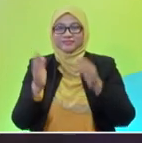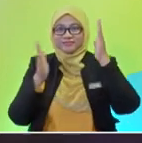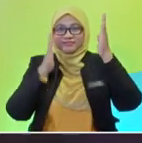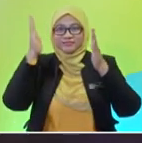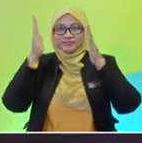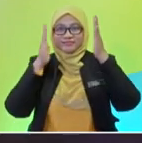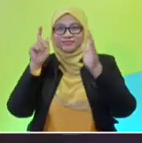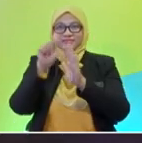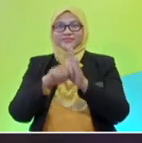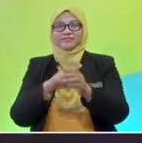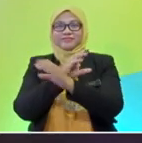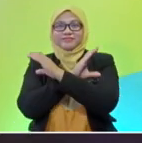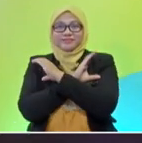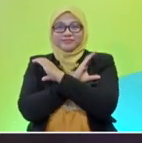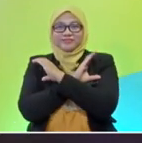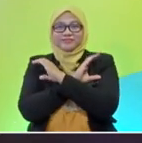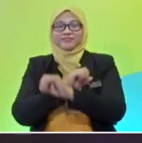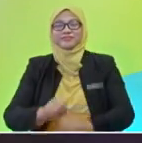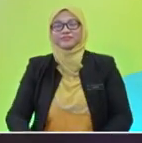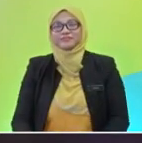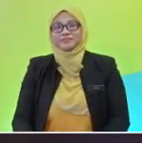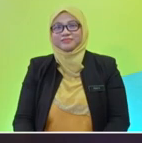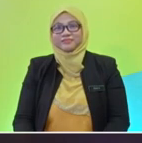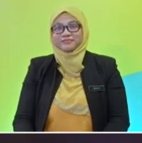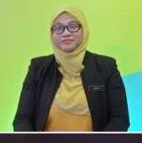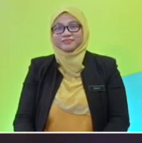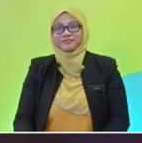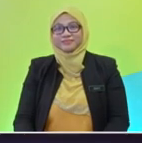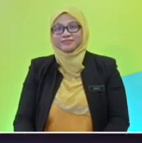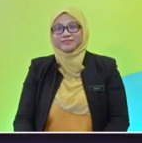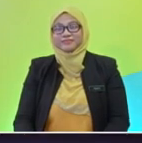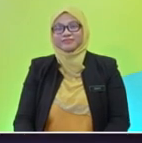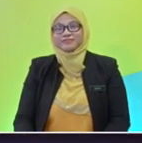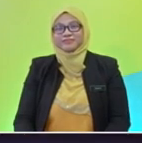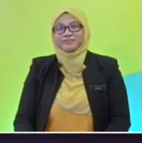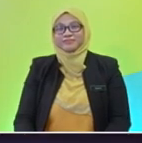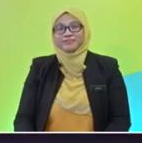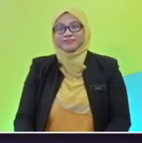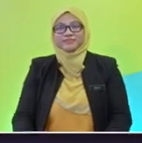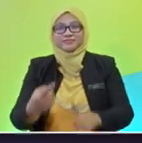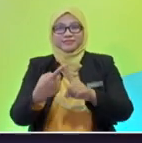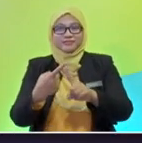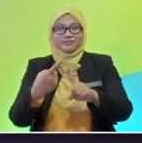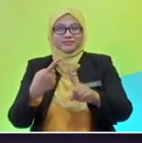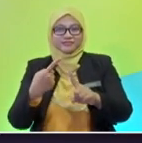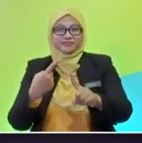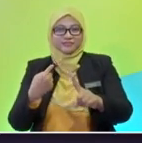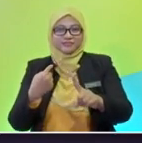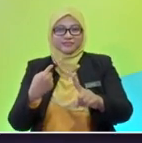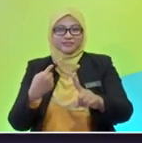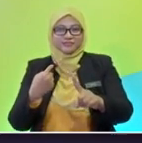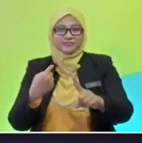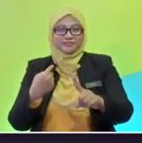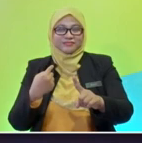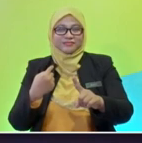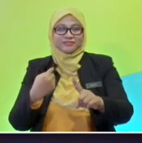Tercinta. Malaysia Tercinta. Baiklah, dengan itu hiasan. Cikgu Alfian, dipersilakan. Darilah Perlis